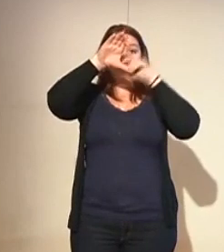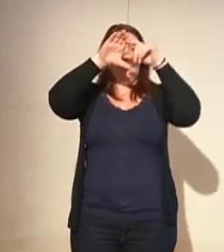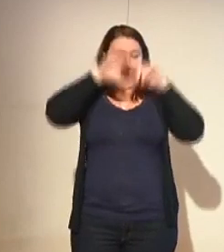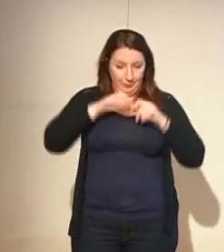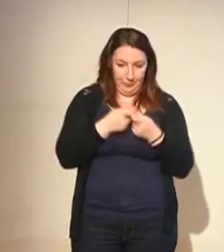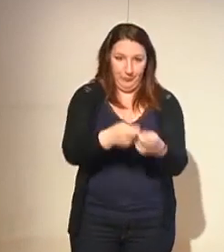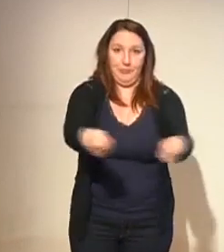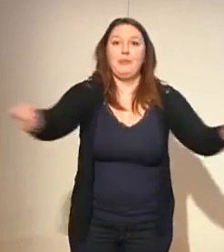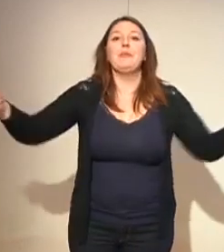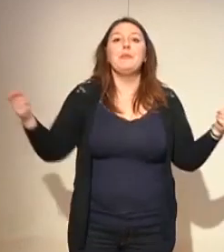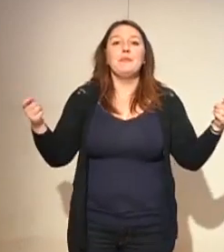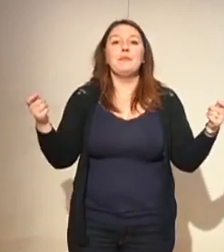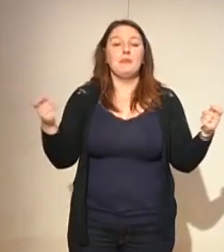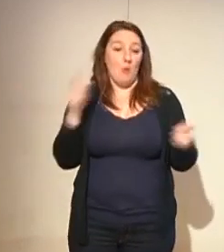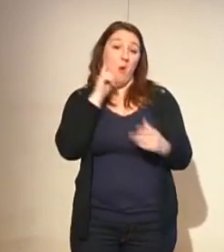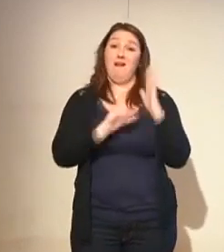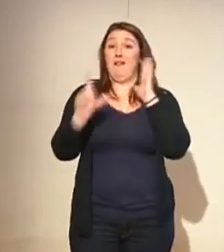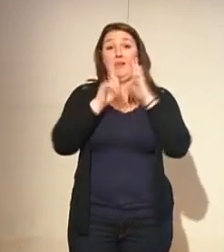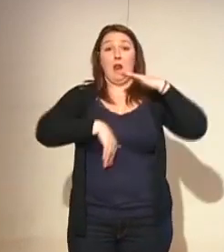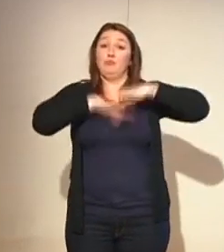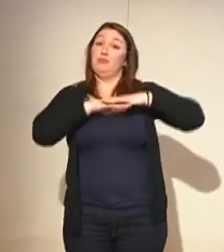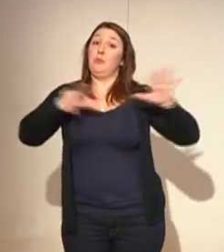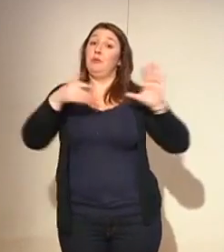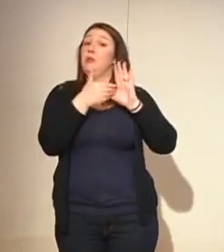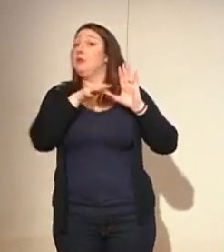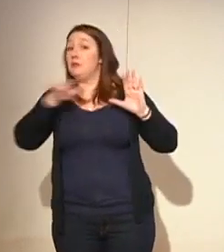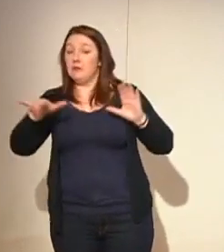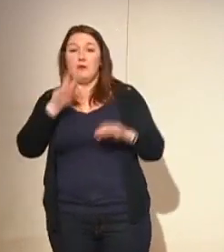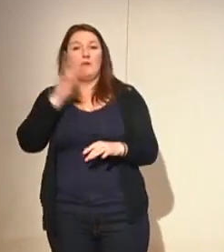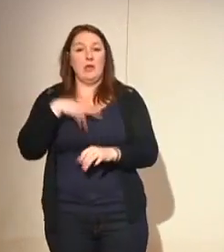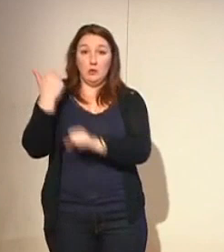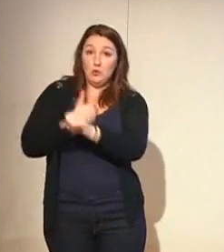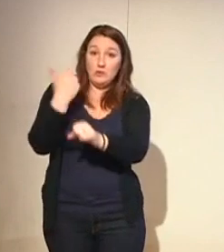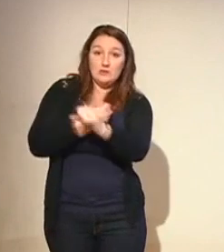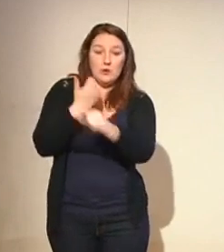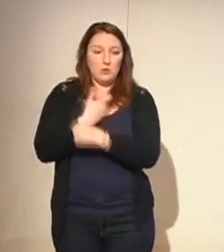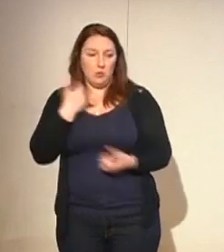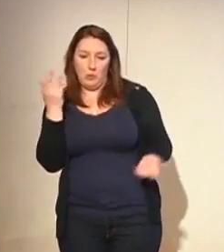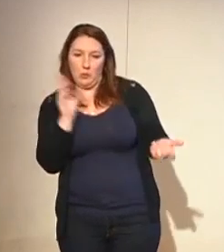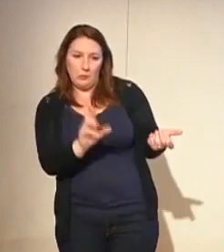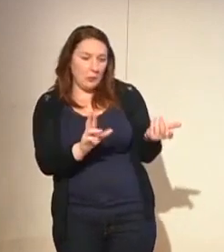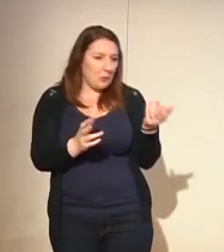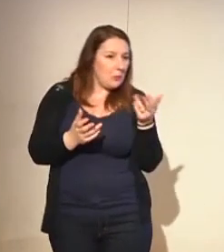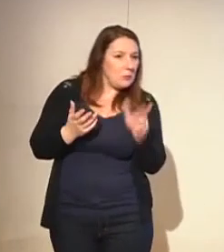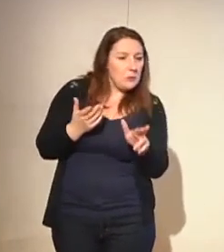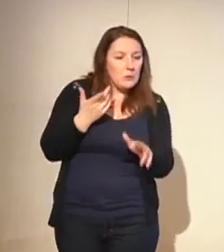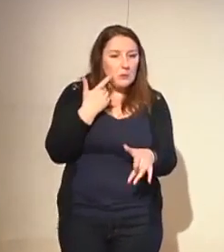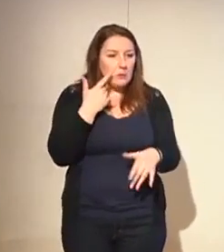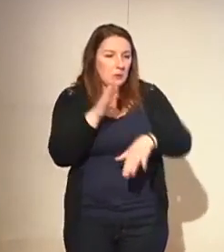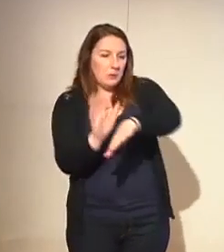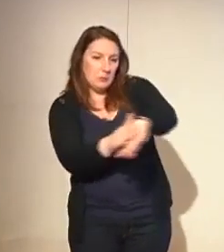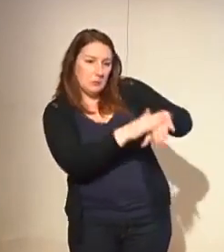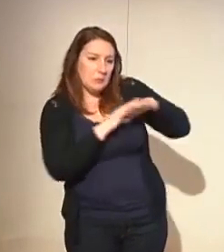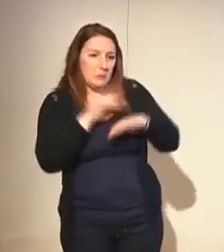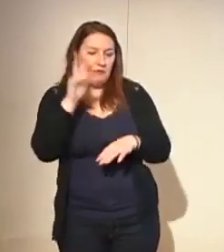qui dépassait leur indemnité légale et nous sommes revenus chaque année dans différentes instances sur ce système déécraitement qui faisait qu'on av